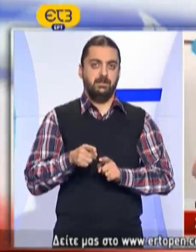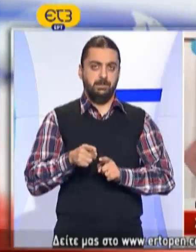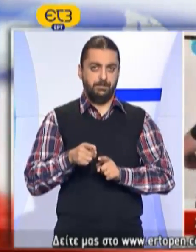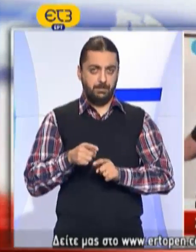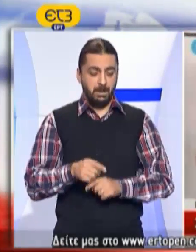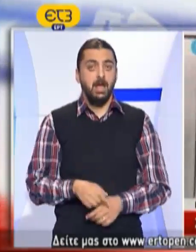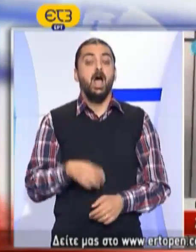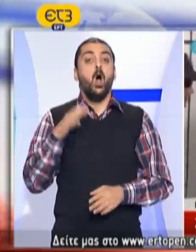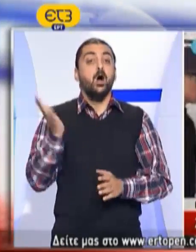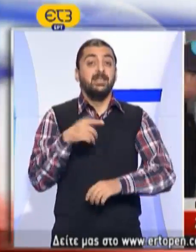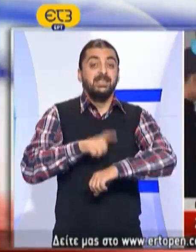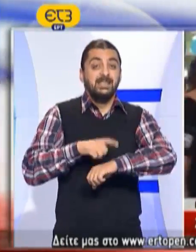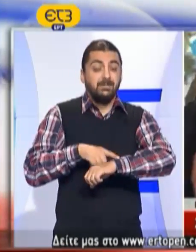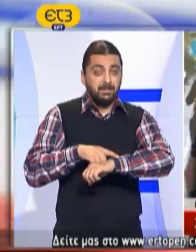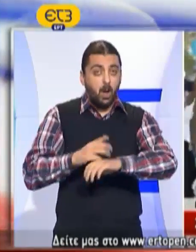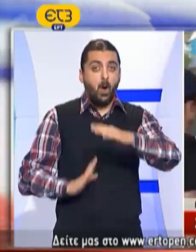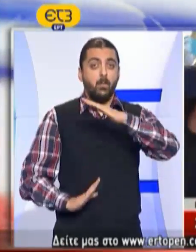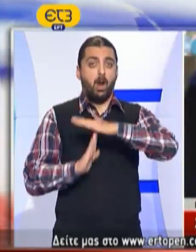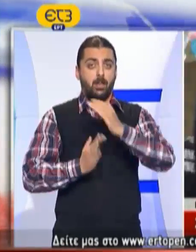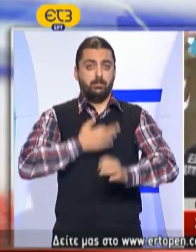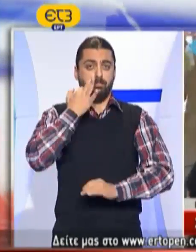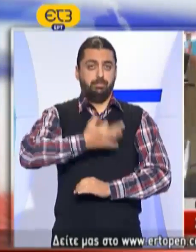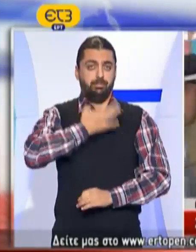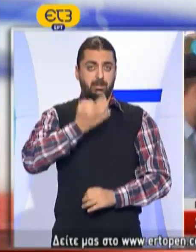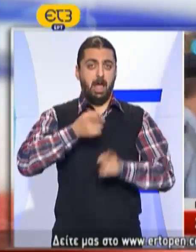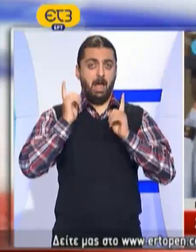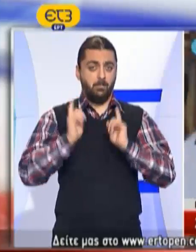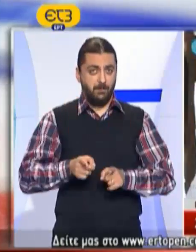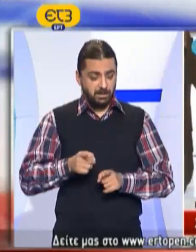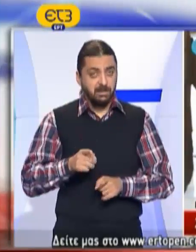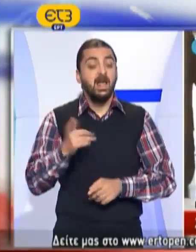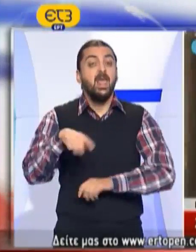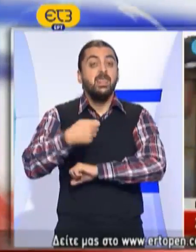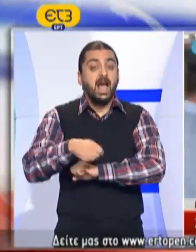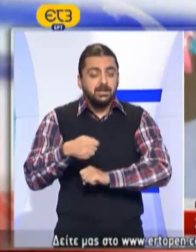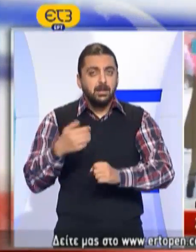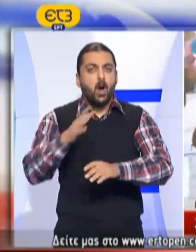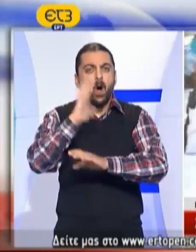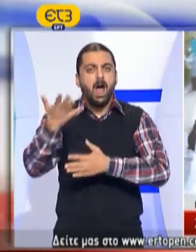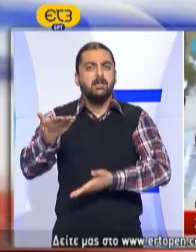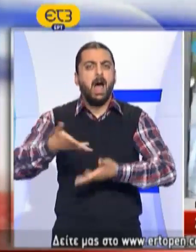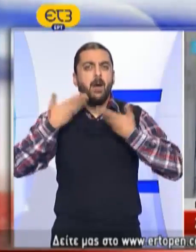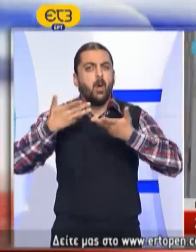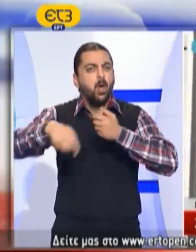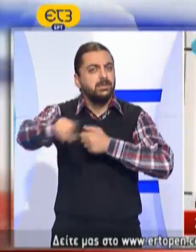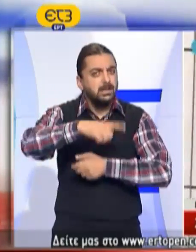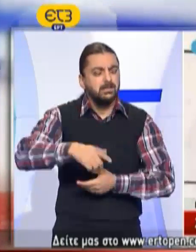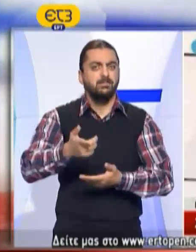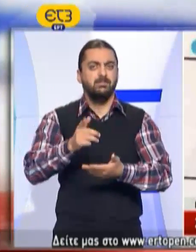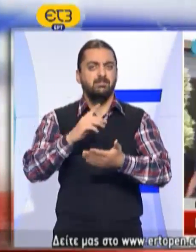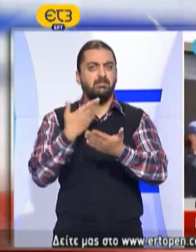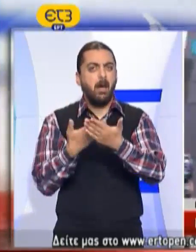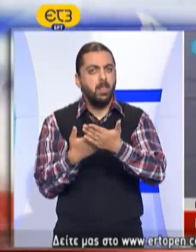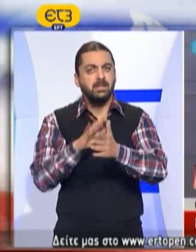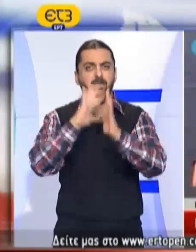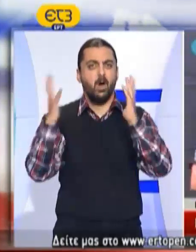Στην ανάγνωση της απόφασης, όπως ανέφερε ο Πρόεδρος, το δικαστήριο με βάση τα αποδεικτικά στοιχεία και τις απολογίες των κατηγορουμένων έκρινε ότι ο πρώην